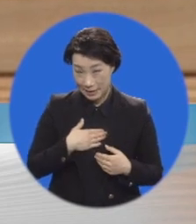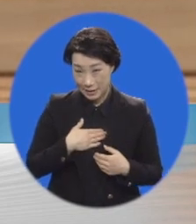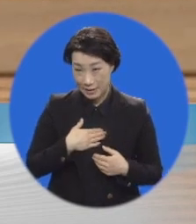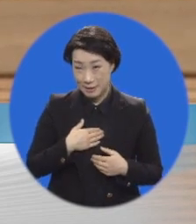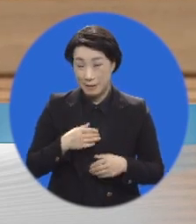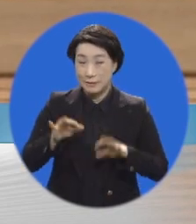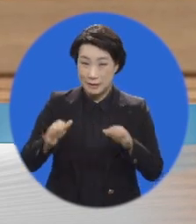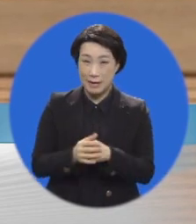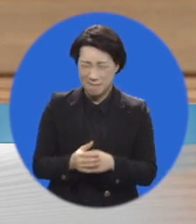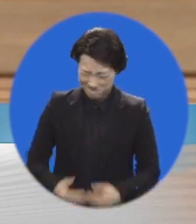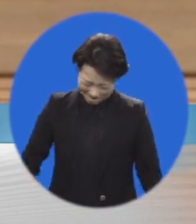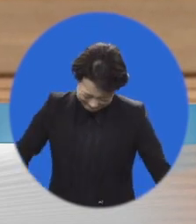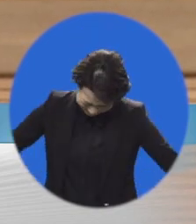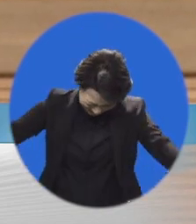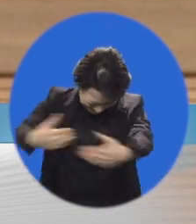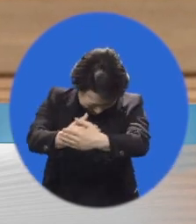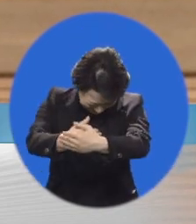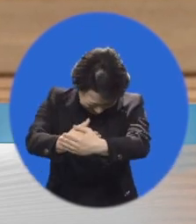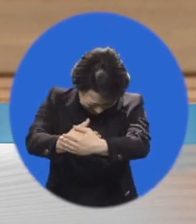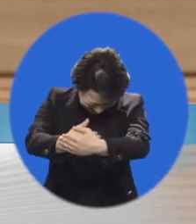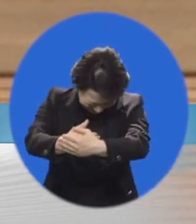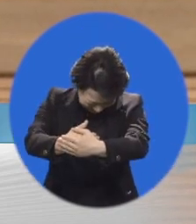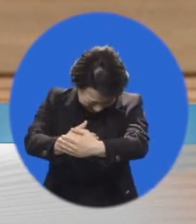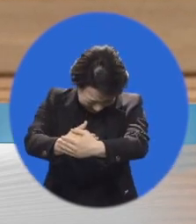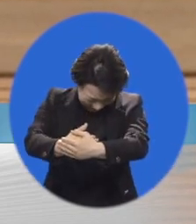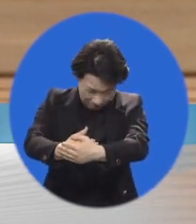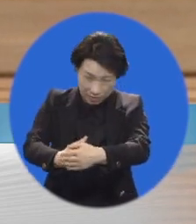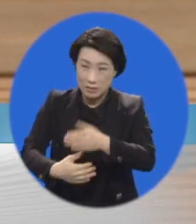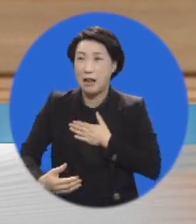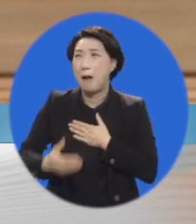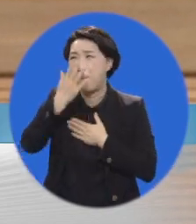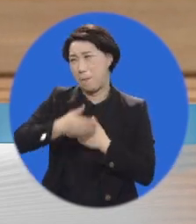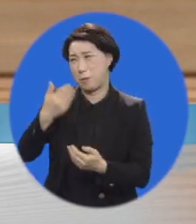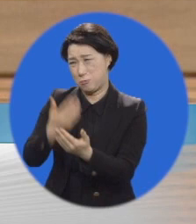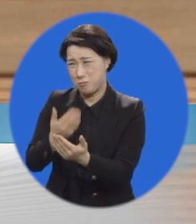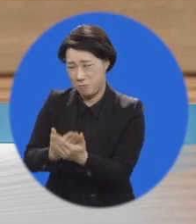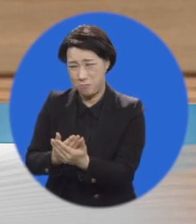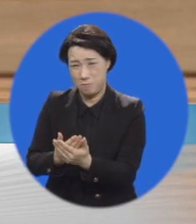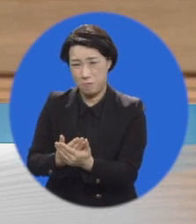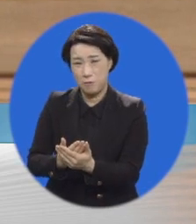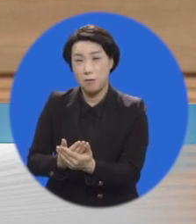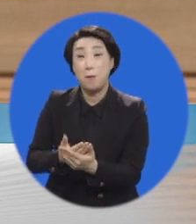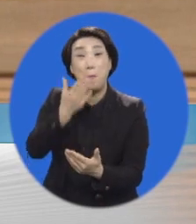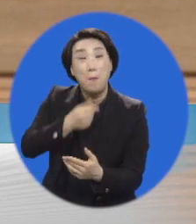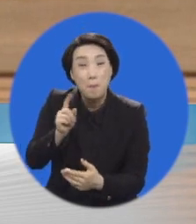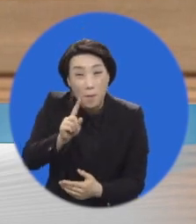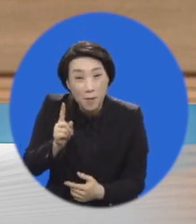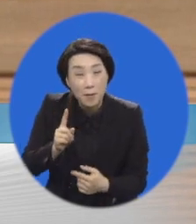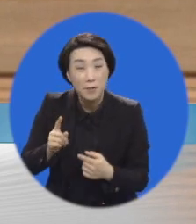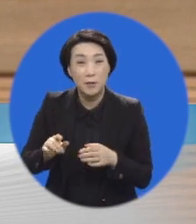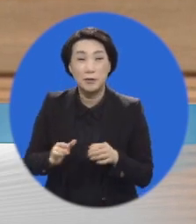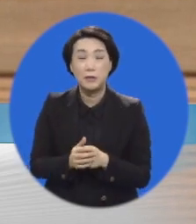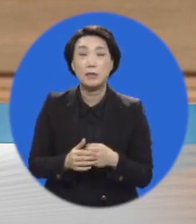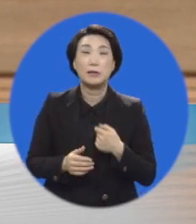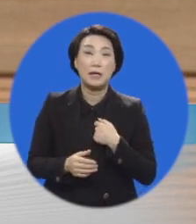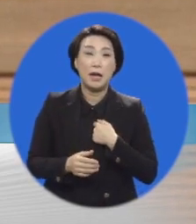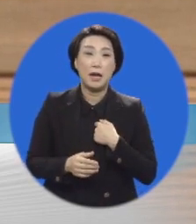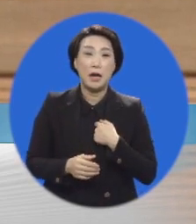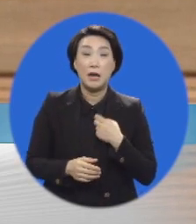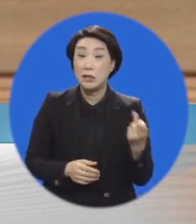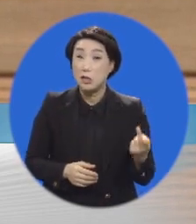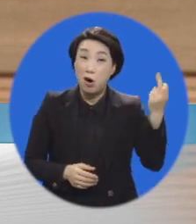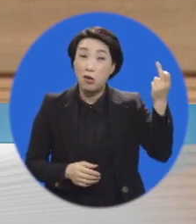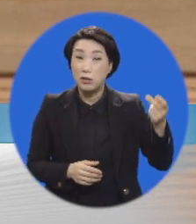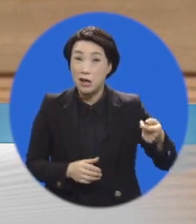느끼고 꽉 풀고 나를 축복해야 된다. 이 복이 무슨 복이냐? 내가